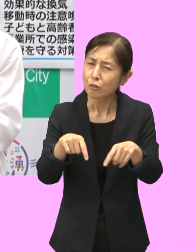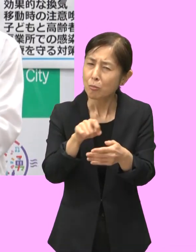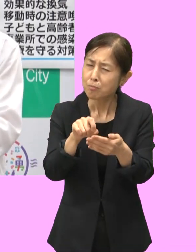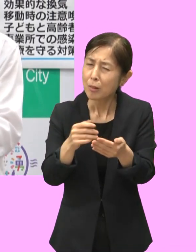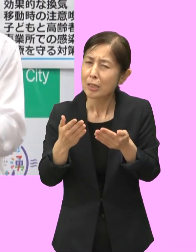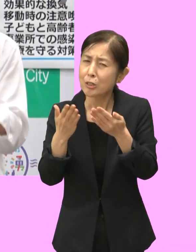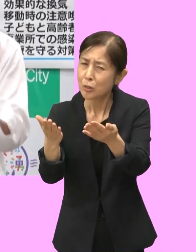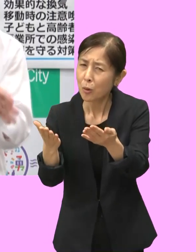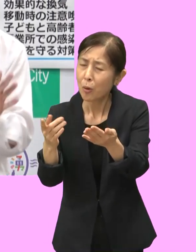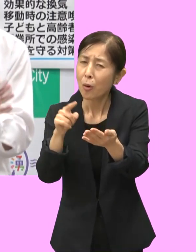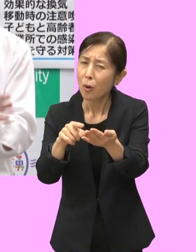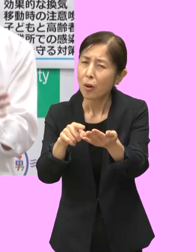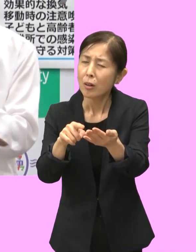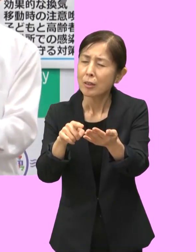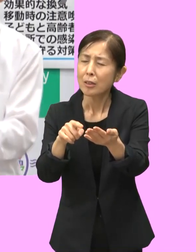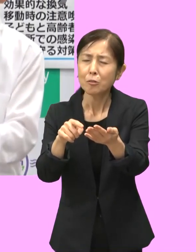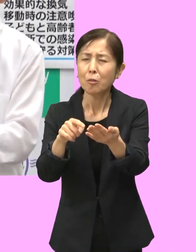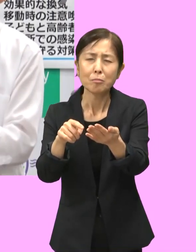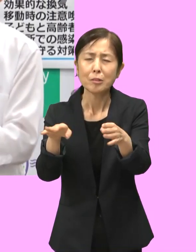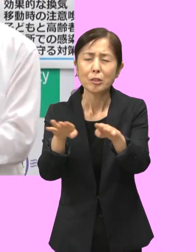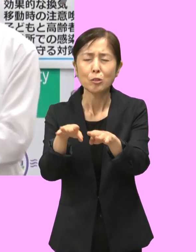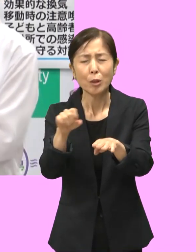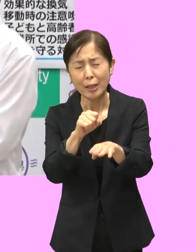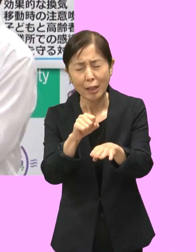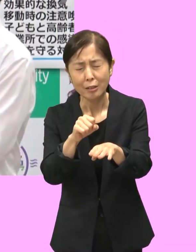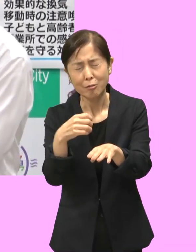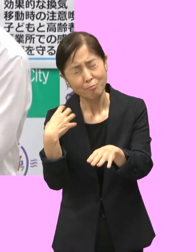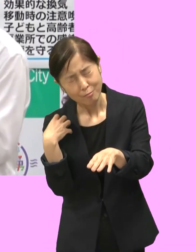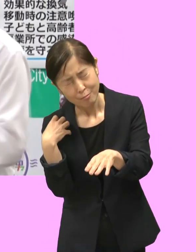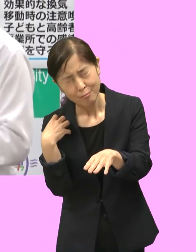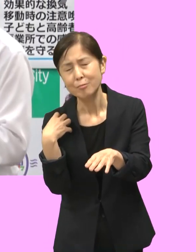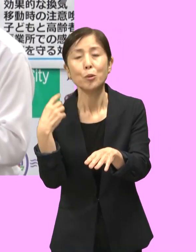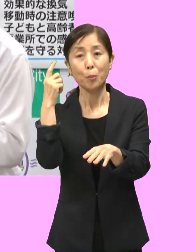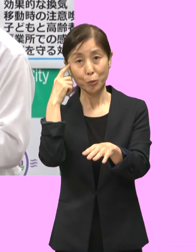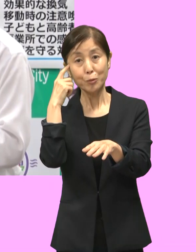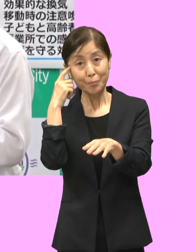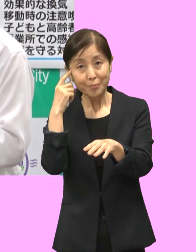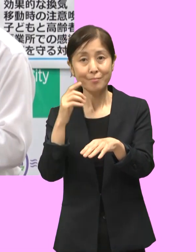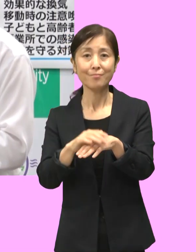れないんだというやっぱり心理的障壁になっていたわけですよ。まあ、その点では